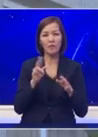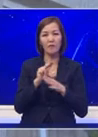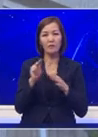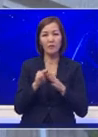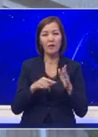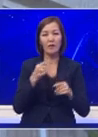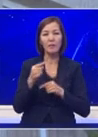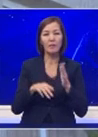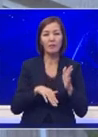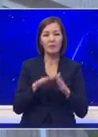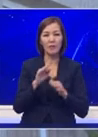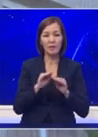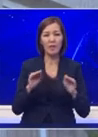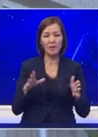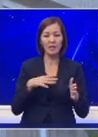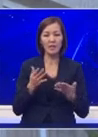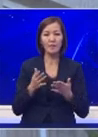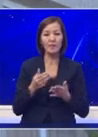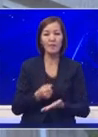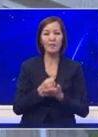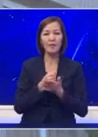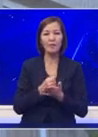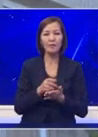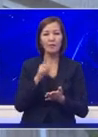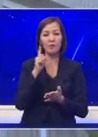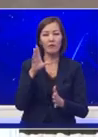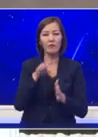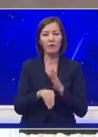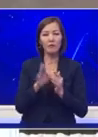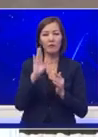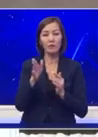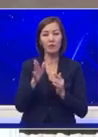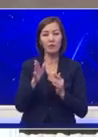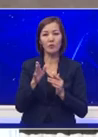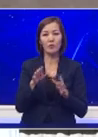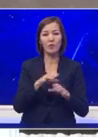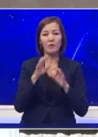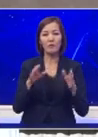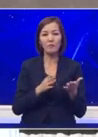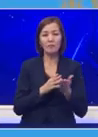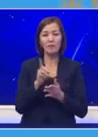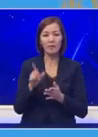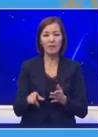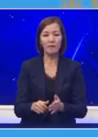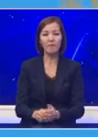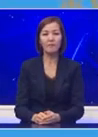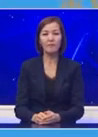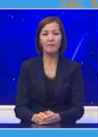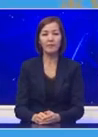подрастающего поколения поддержка молодежи это вклад в будущее отмечает председатель совета ветеранов